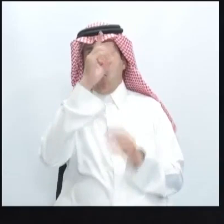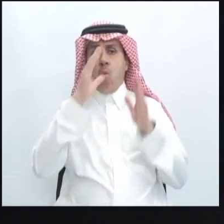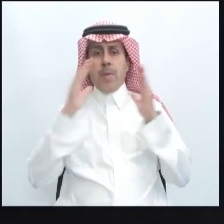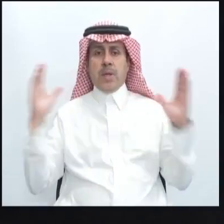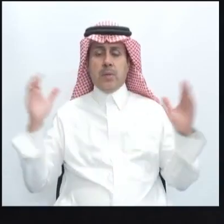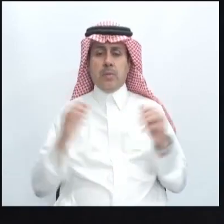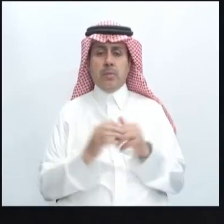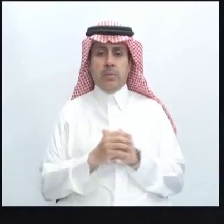وبركاته